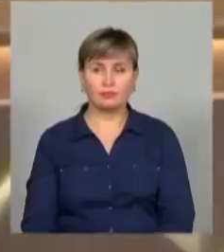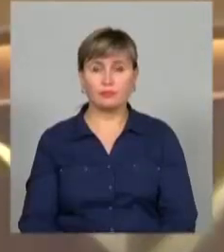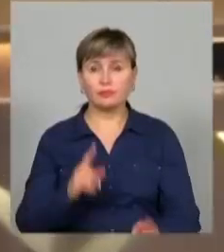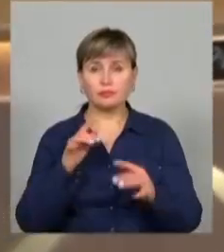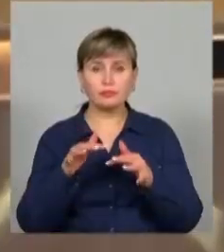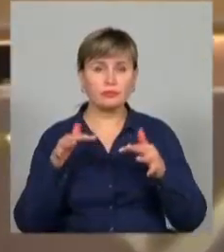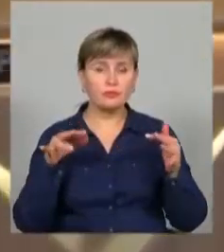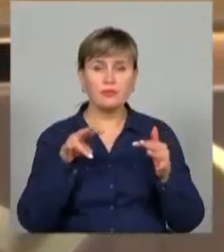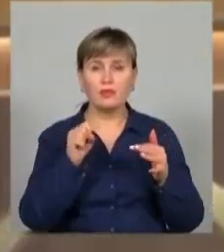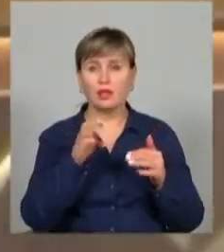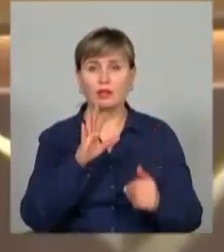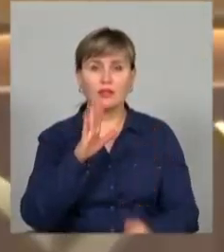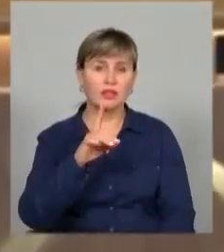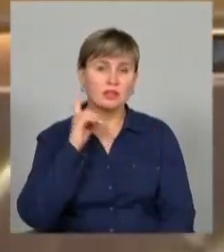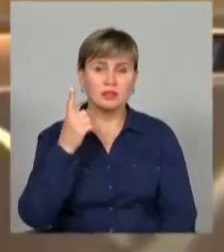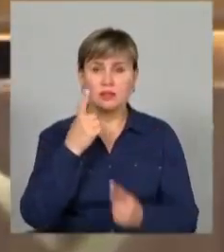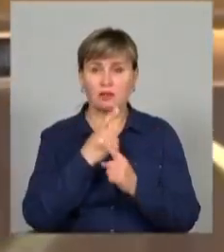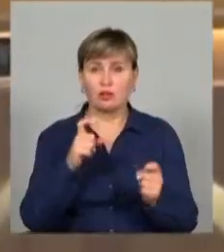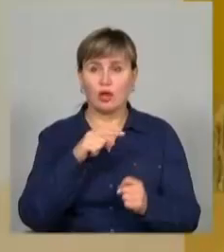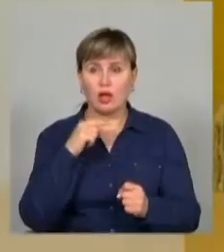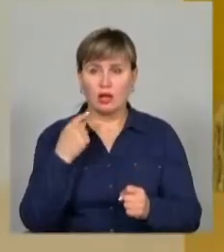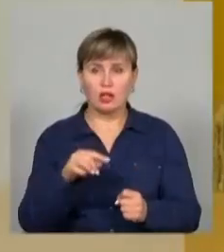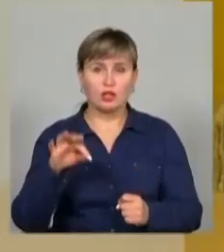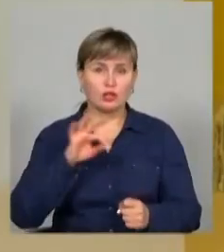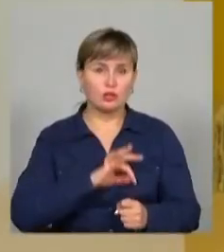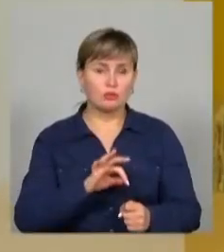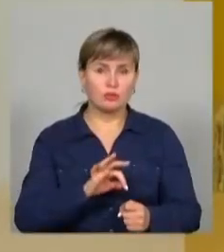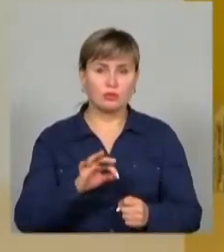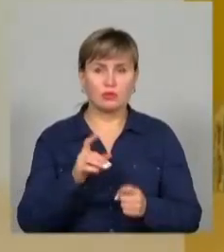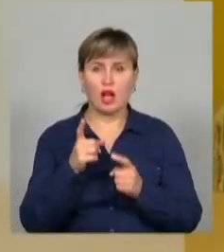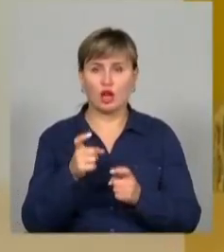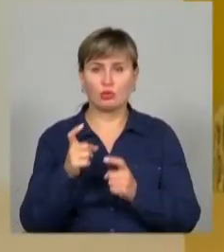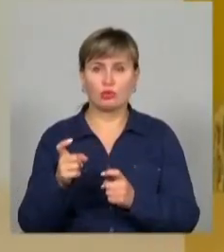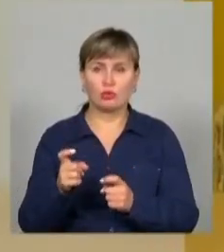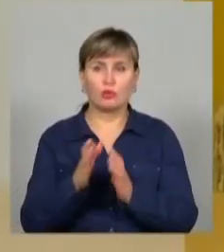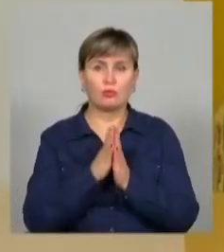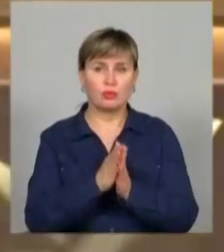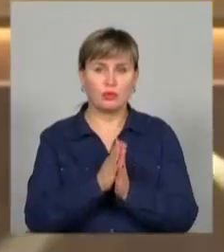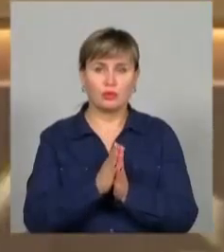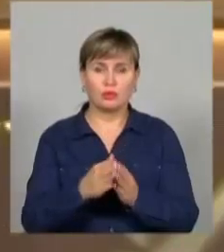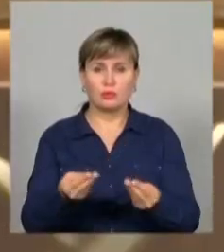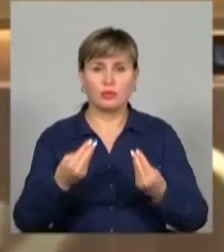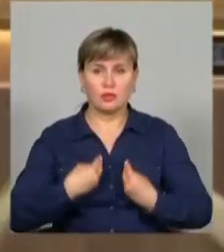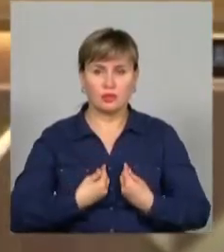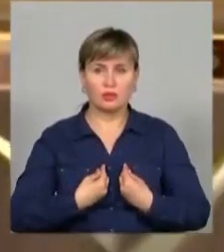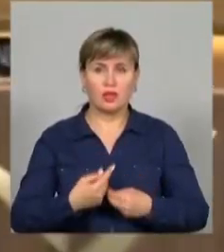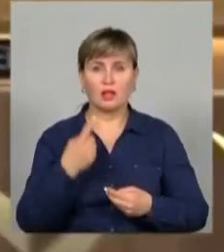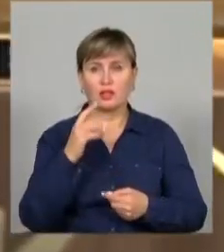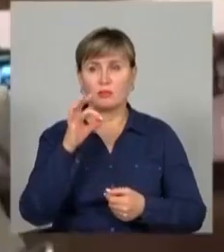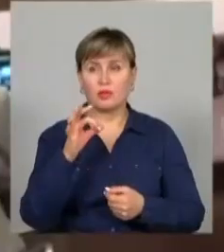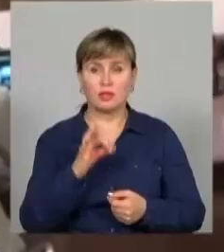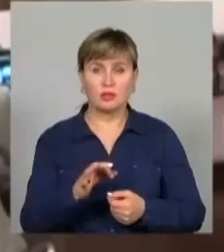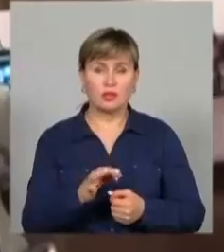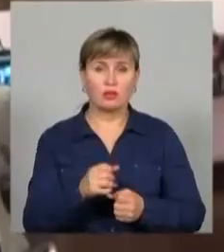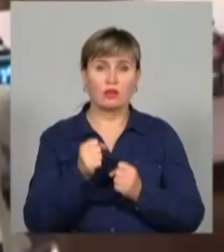саммите в НАТО Владимир Зеленский заявил, что Россия использует фосфорное оружие. Он просит Альянс предоставить им 1% их